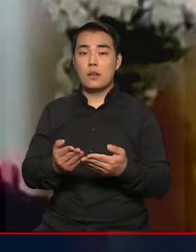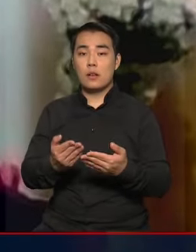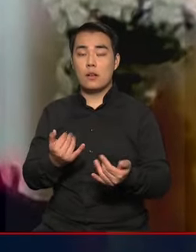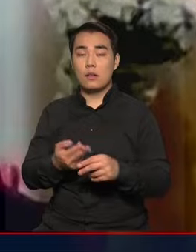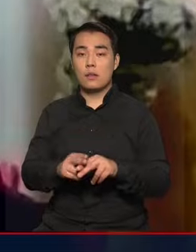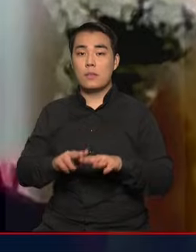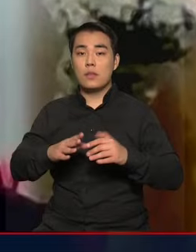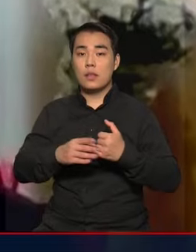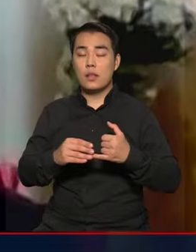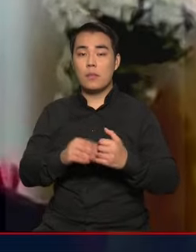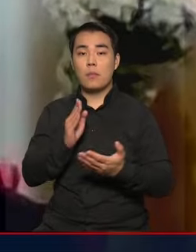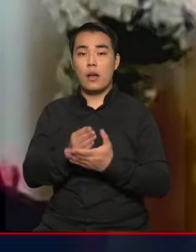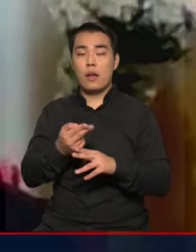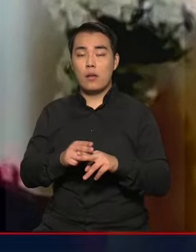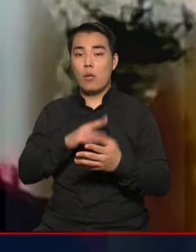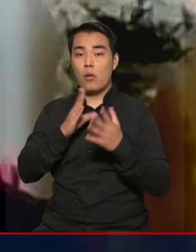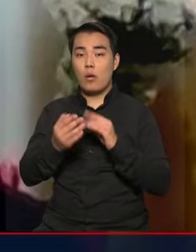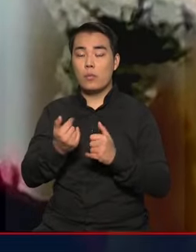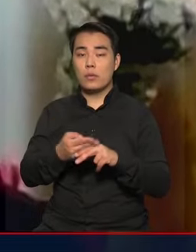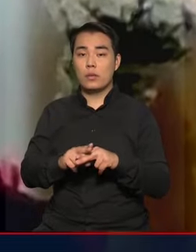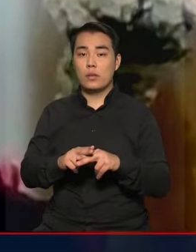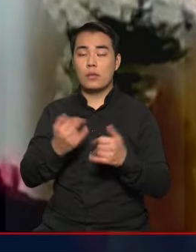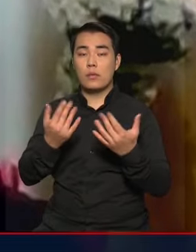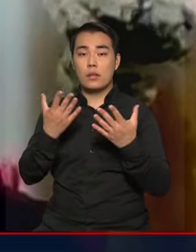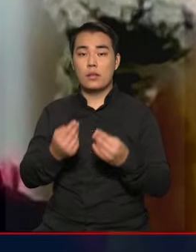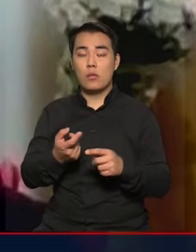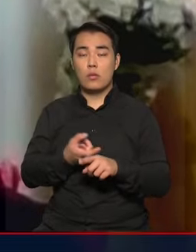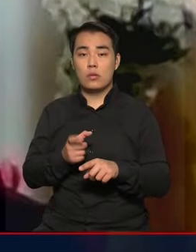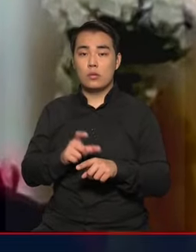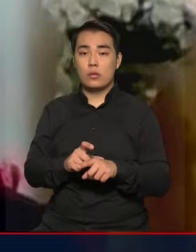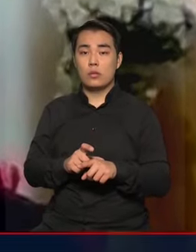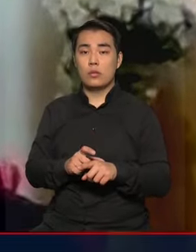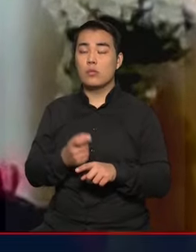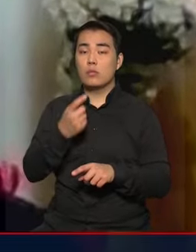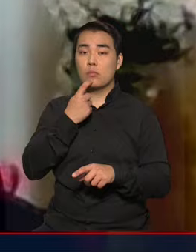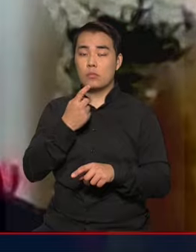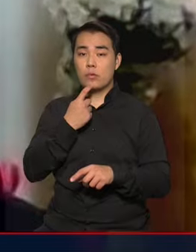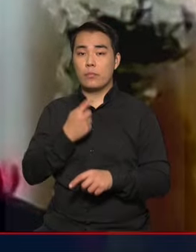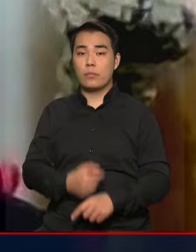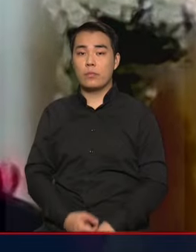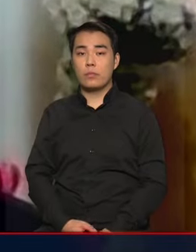бәлен жерде болады деу қазіргі кезде өте қиын.